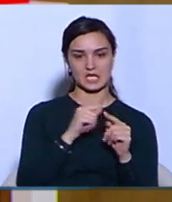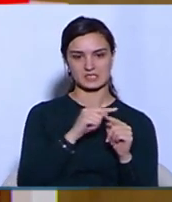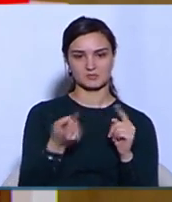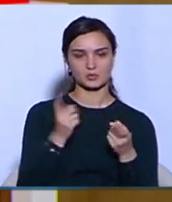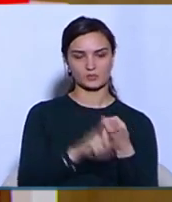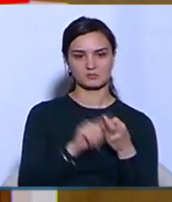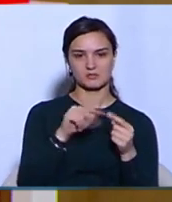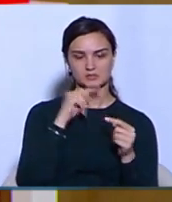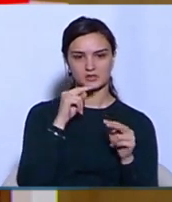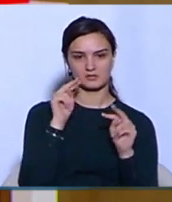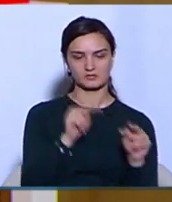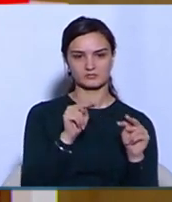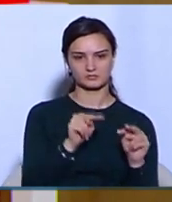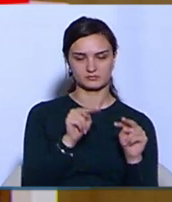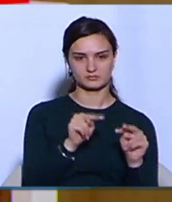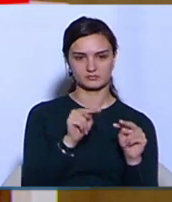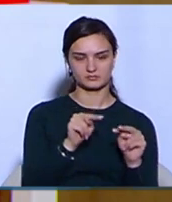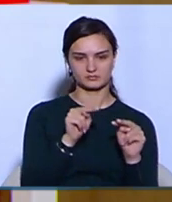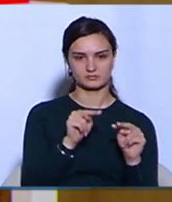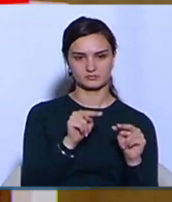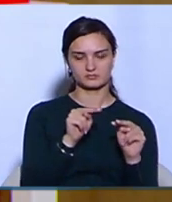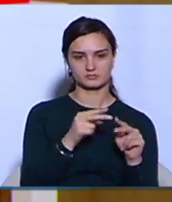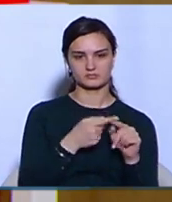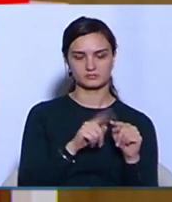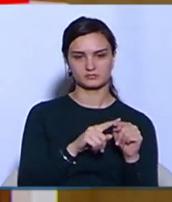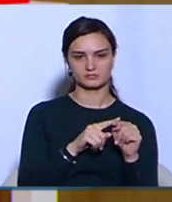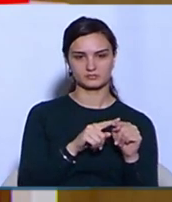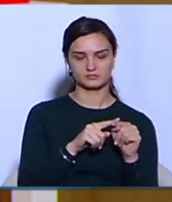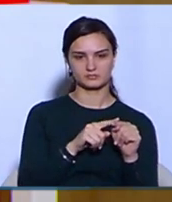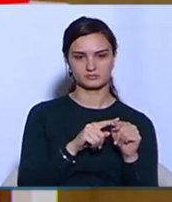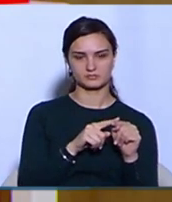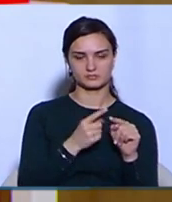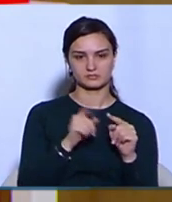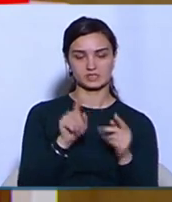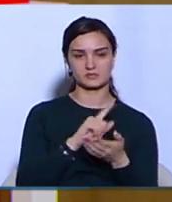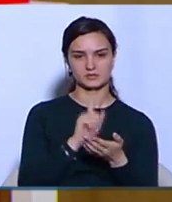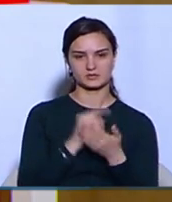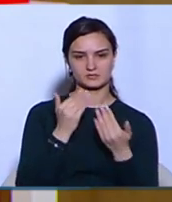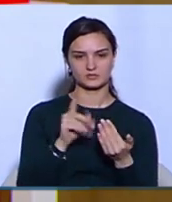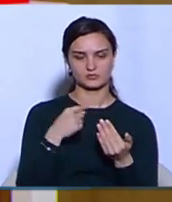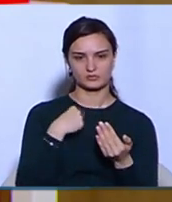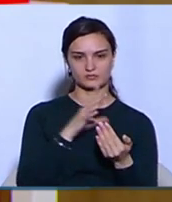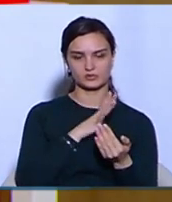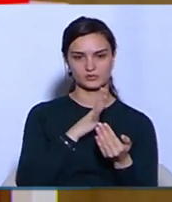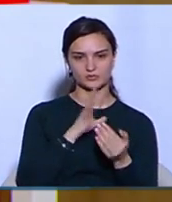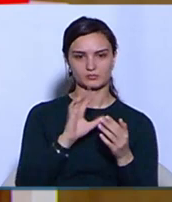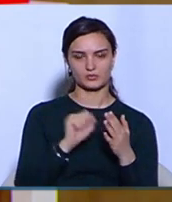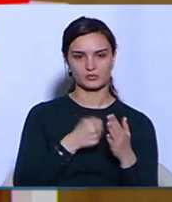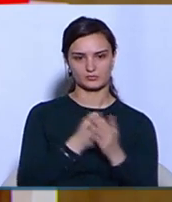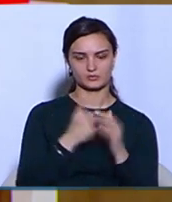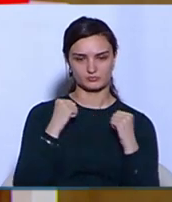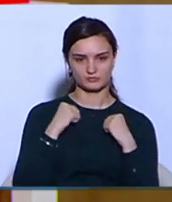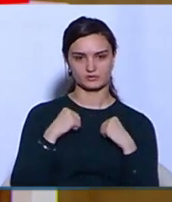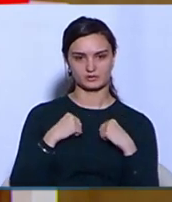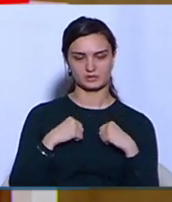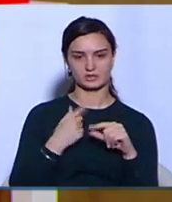ამ დაკვირვების შემდეგ მდგომარეობის გაანალიზების აუცილებლობას იმისათვის რომ ჩვენ ვიყოთ ბოლომდე მშვიდად მით